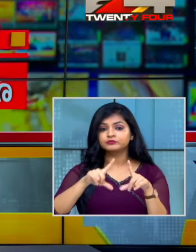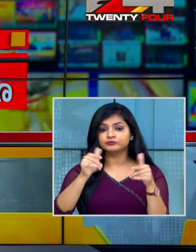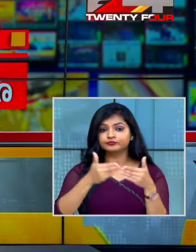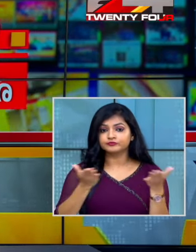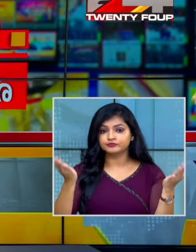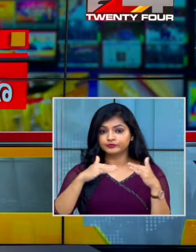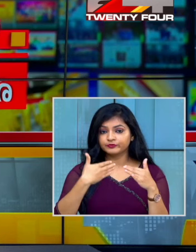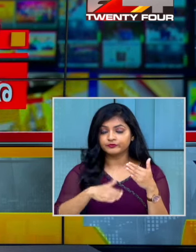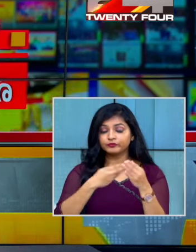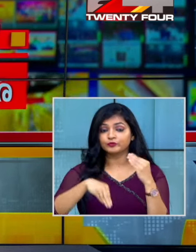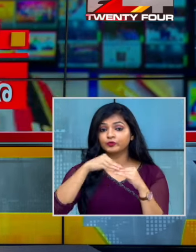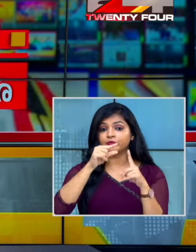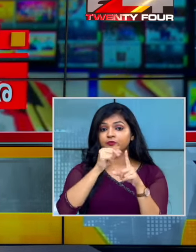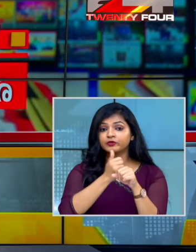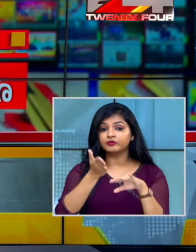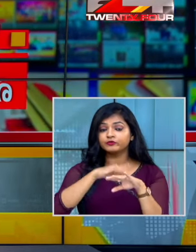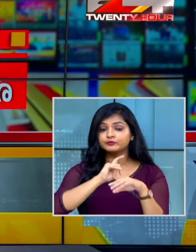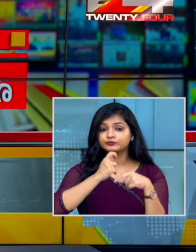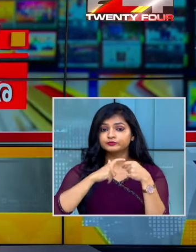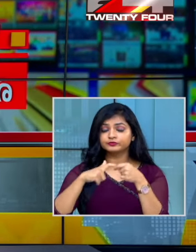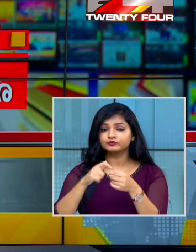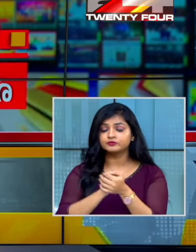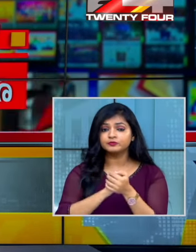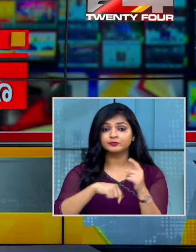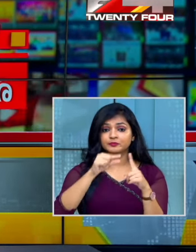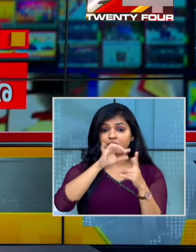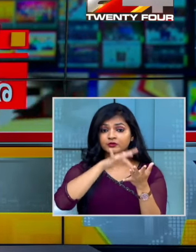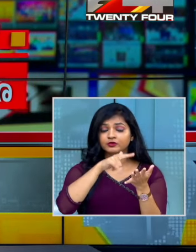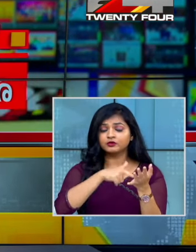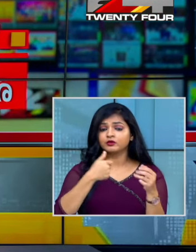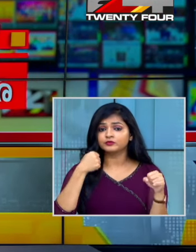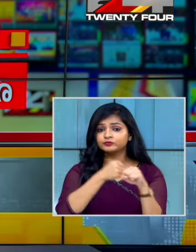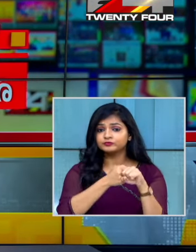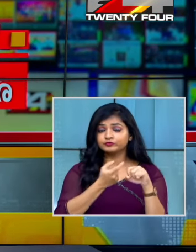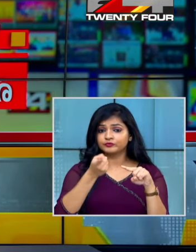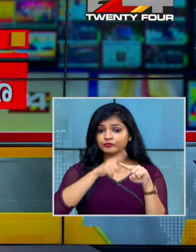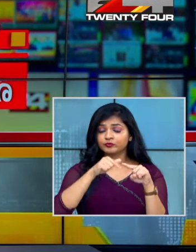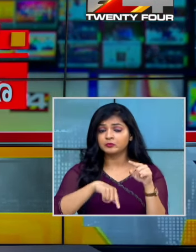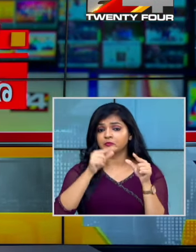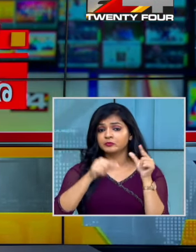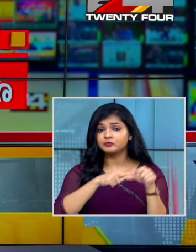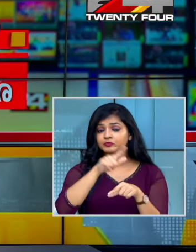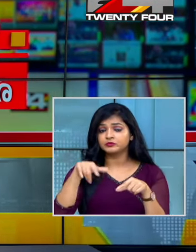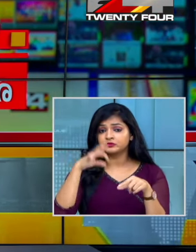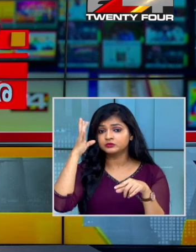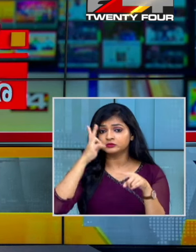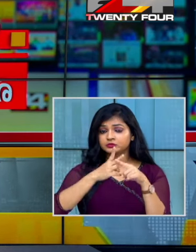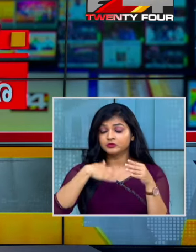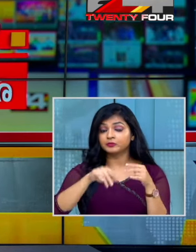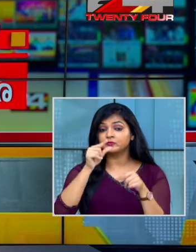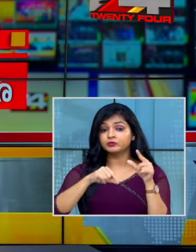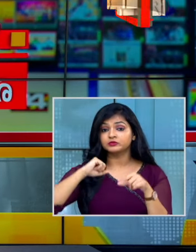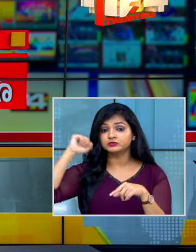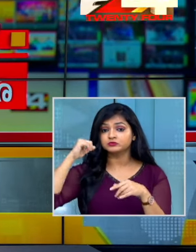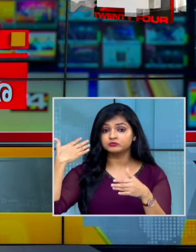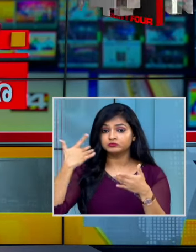സൂരജ് സജി പാലക്കാട് നിന്ന് ചേരുന്നു. തത്സമയം സൂരജ്, ഈ പനയമ്പാടത്തെ അപകടം, അതുണ്ടാക്കിയ ആഘാതമൊക്കെ നാട്ടിലുണ്ട്. അവിടെ നാട്ടുകാരുടെ വലിയ പ്രതിഷേധമുണ്ട്.